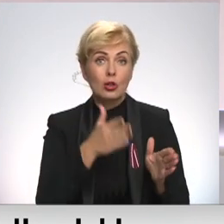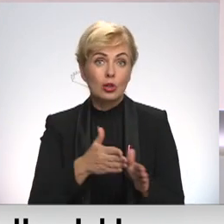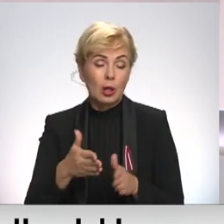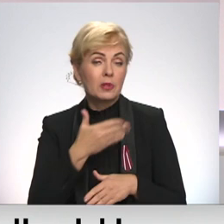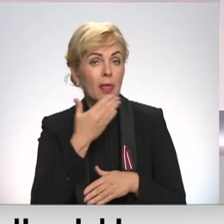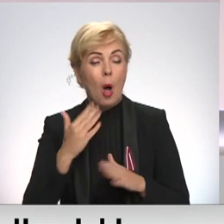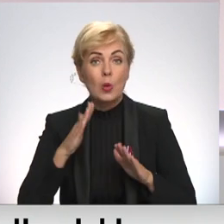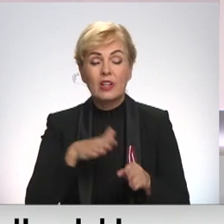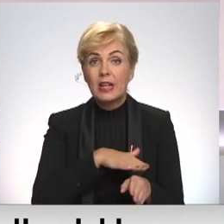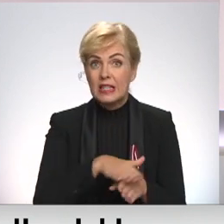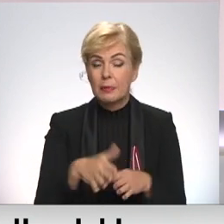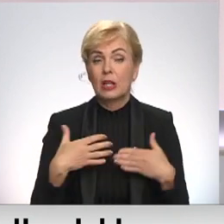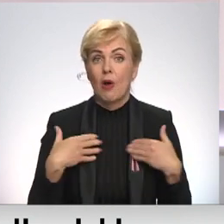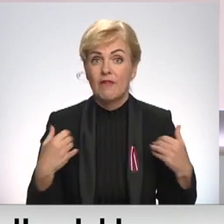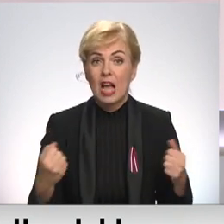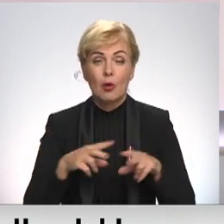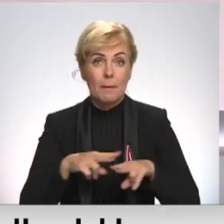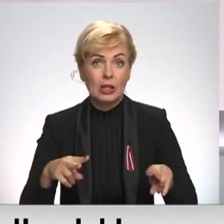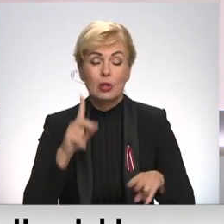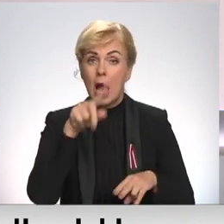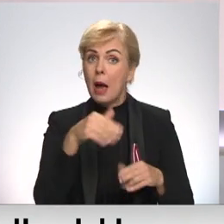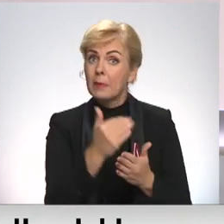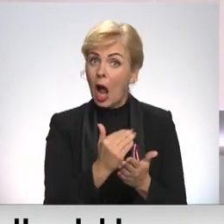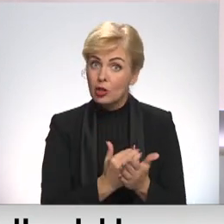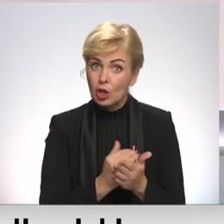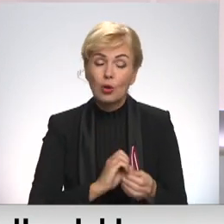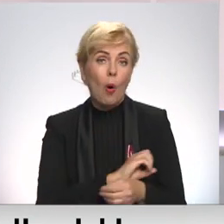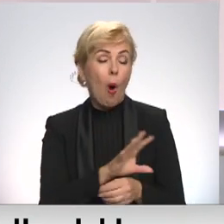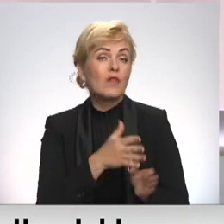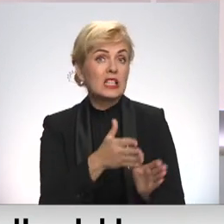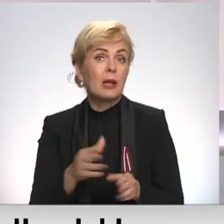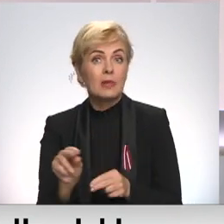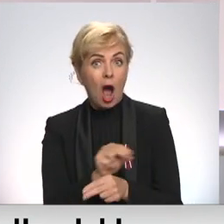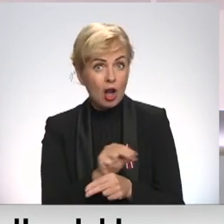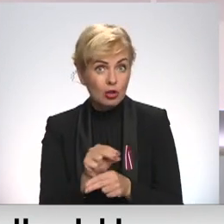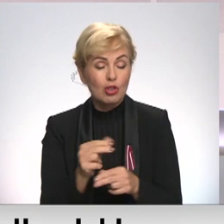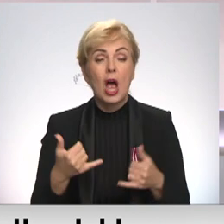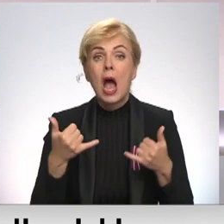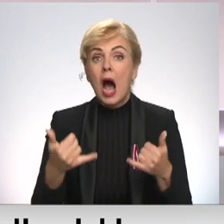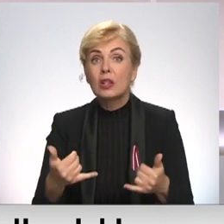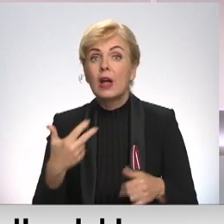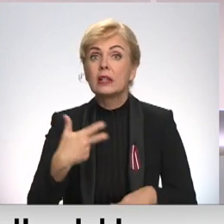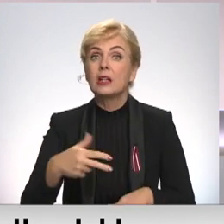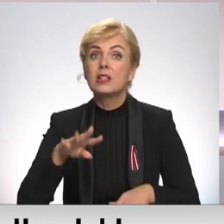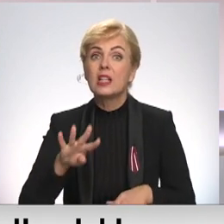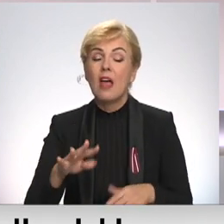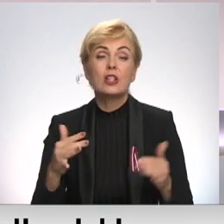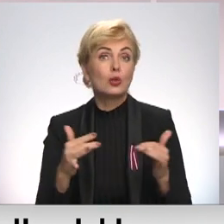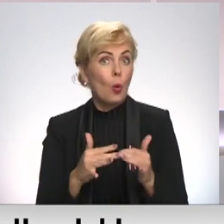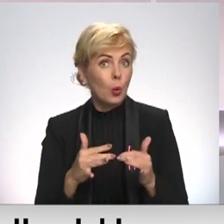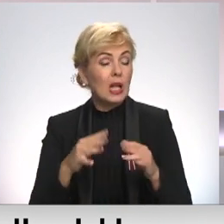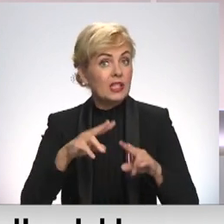nav izdevies izpildīt veselības ministrijas prasīto slimnīcā Covid pacientu ārstēšanai atvēlēt 39 gultas